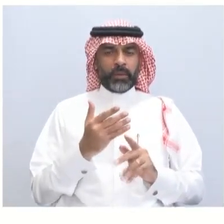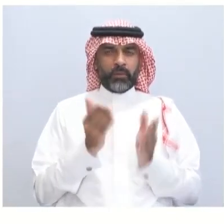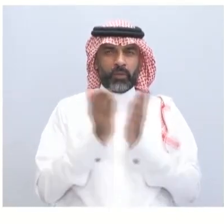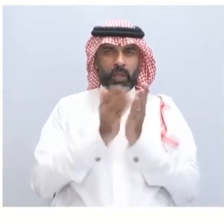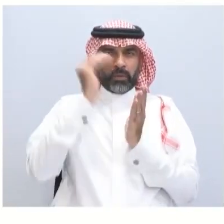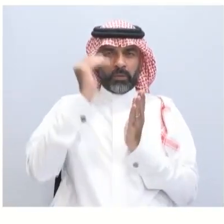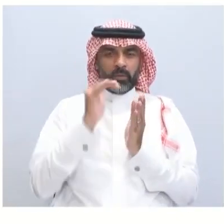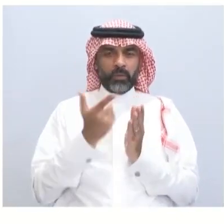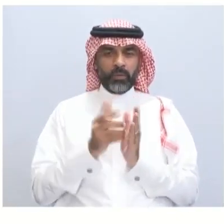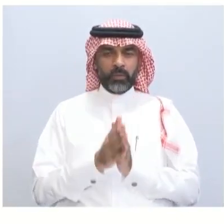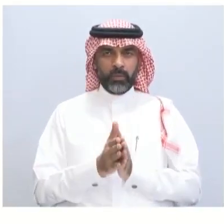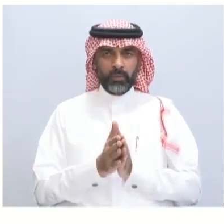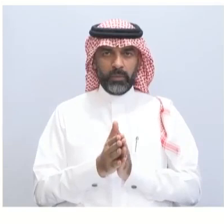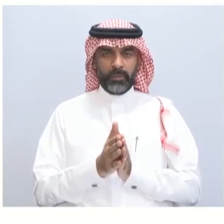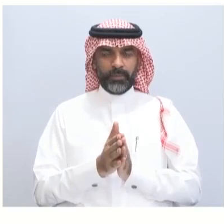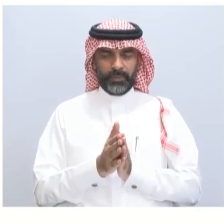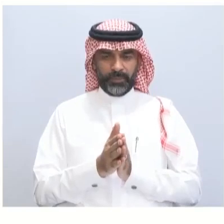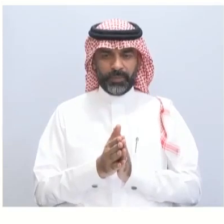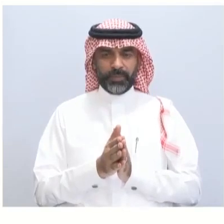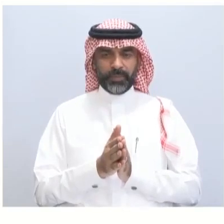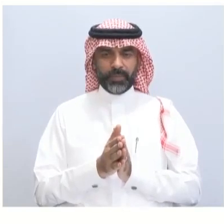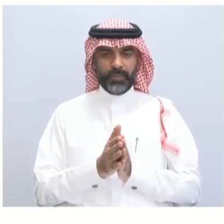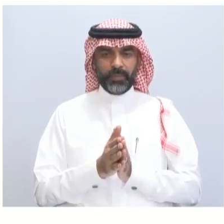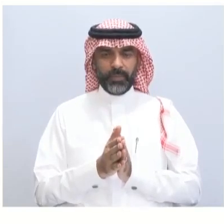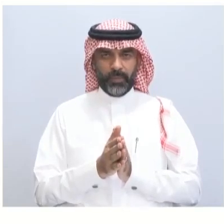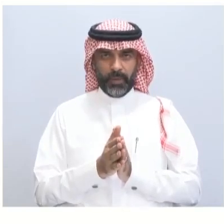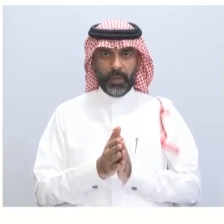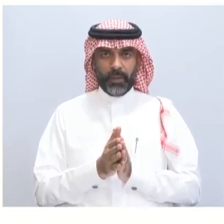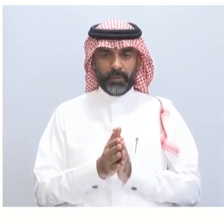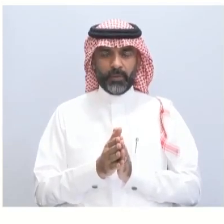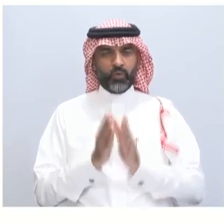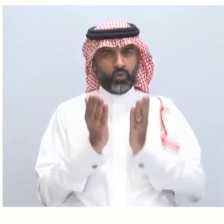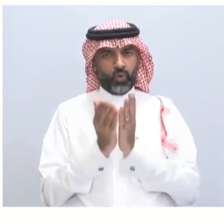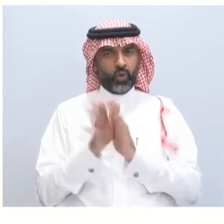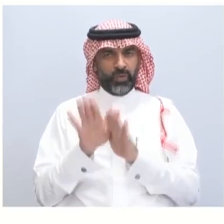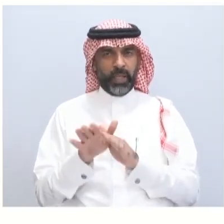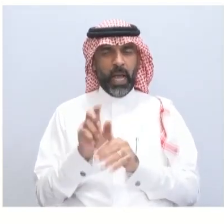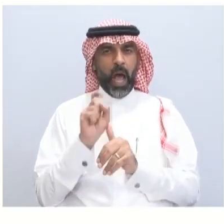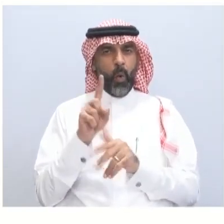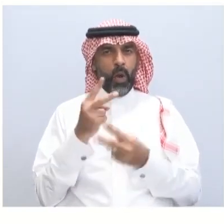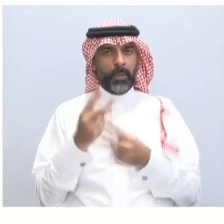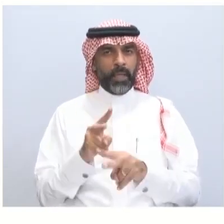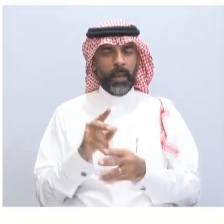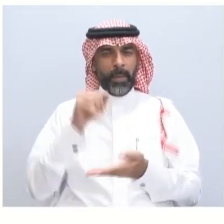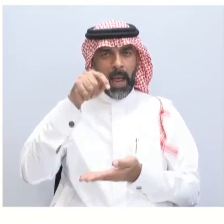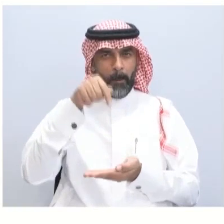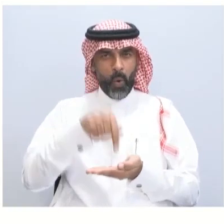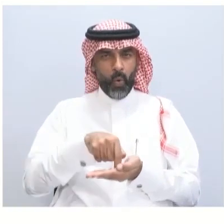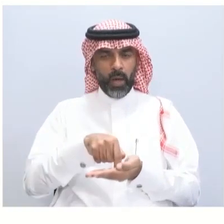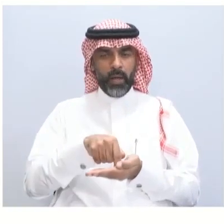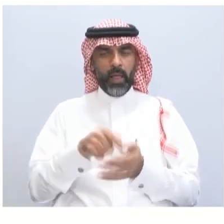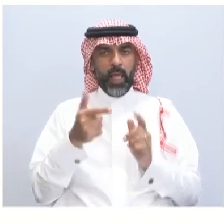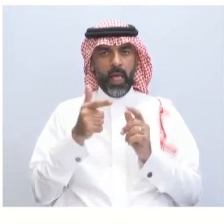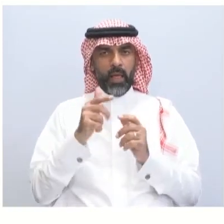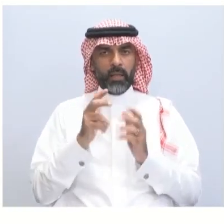بعنوان المملكه العربيه السعوديه العمق الحضاري عده دروس نبداها بالموقع الدرس